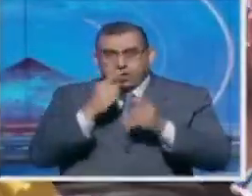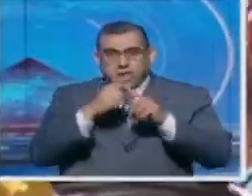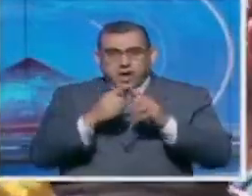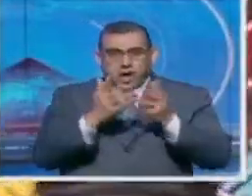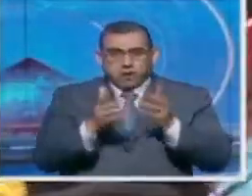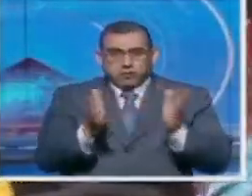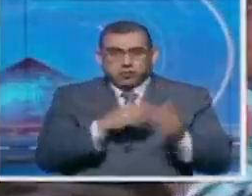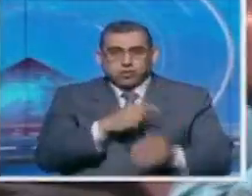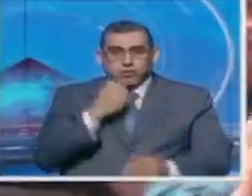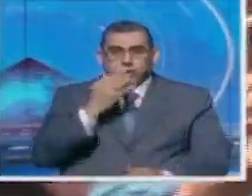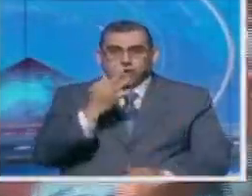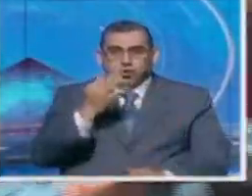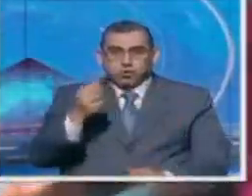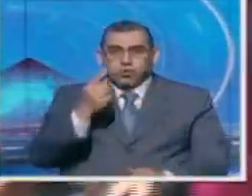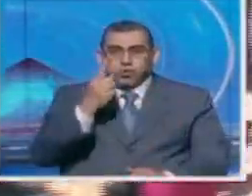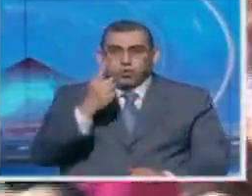و